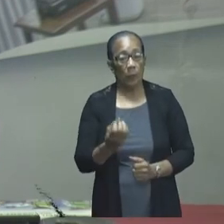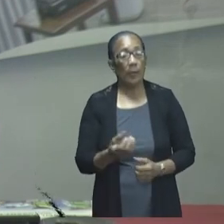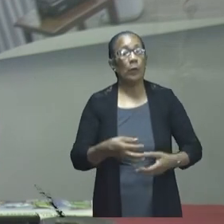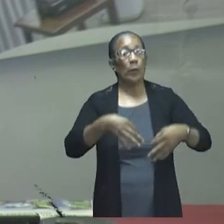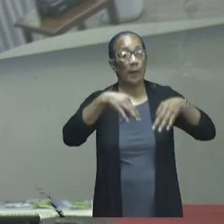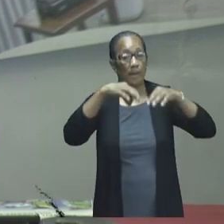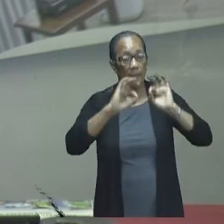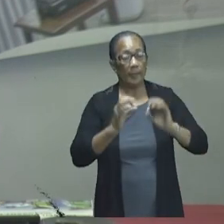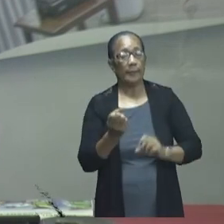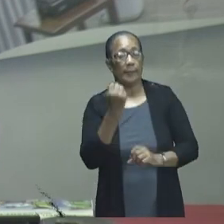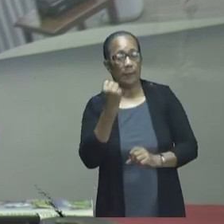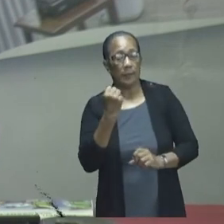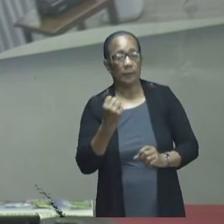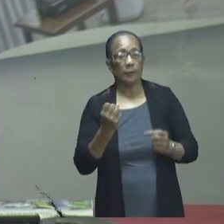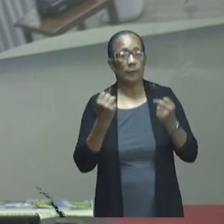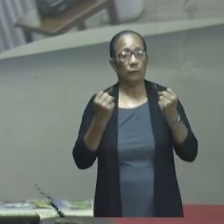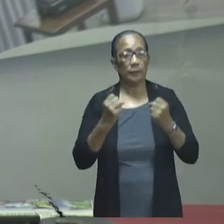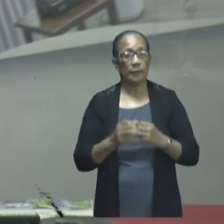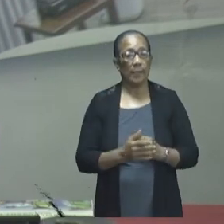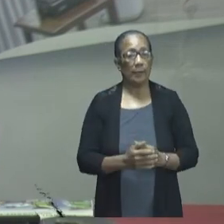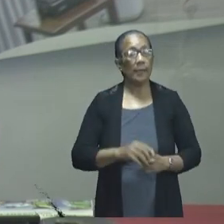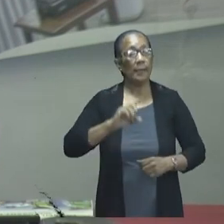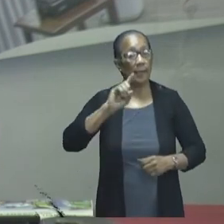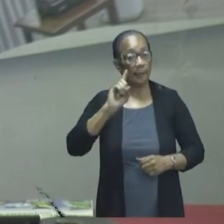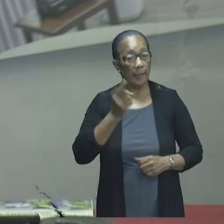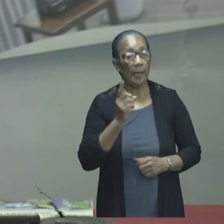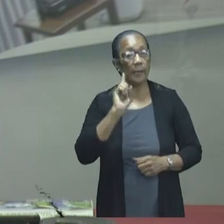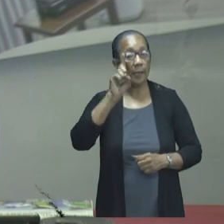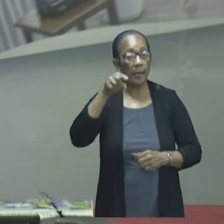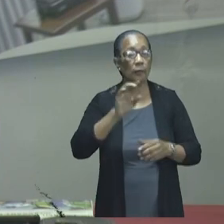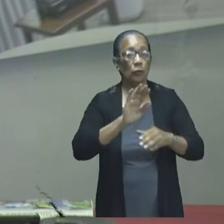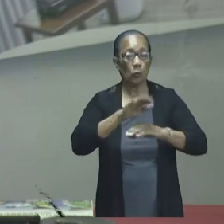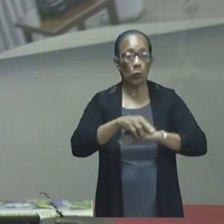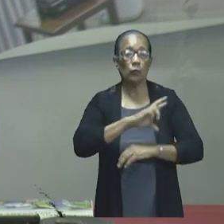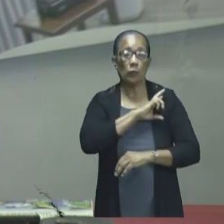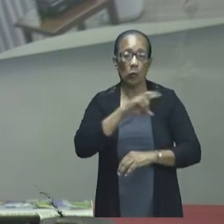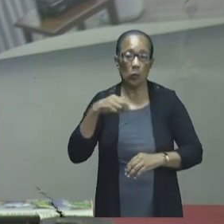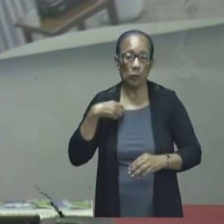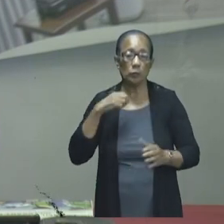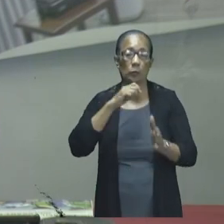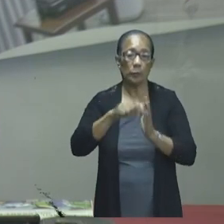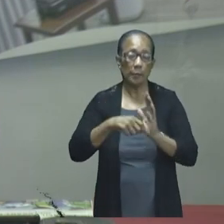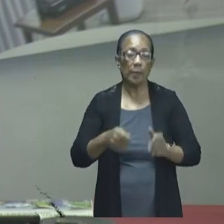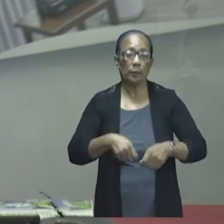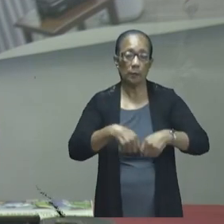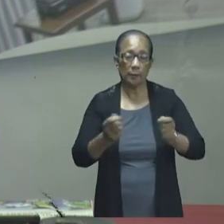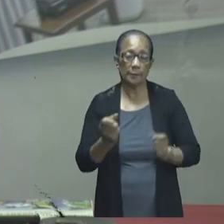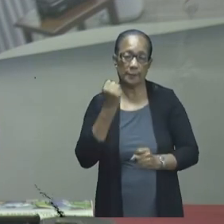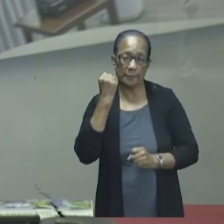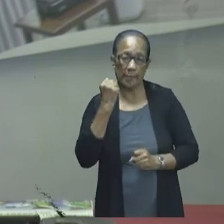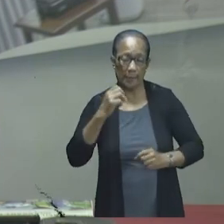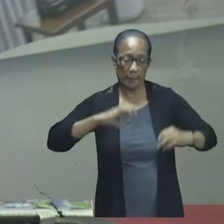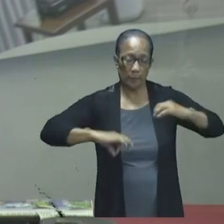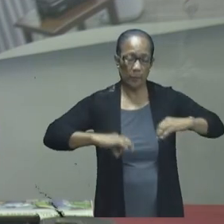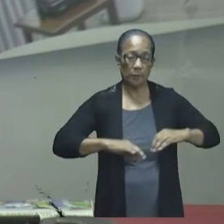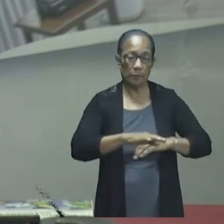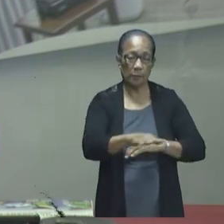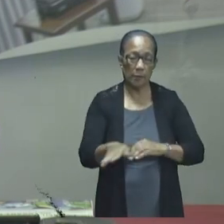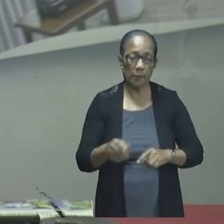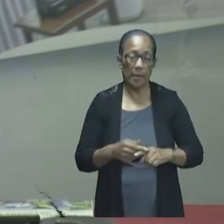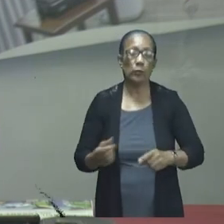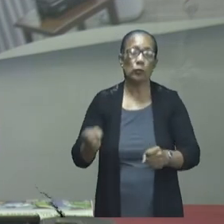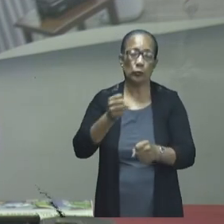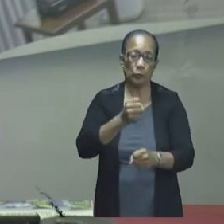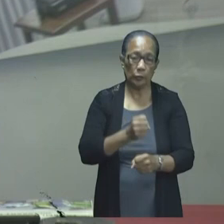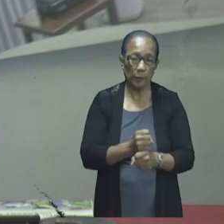capaciteitsversterking hebben en daar gaat het met name om onze projecten willen uitvoeren wil een sterke ministeries hebben een sterke instituten hebben en daarvoor